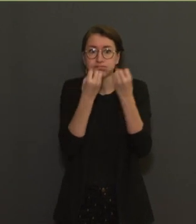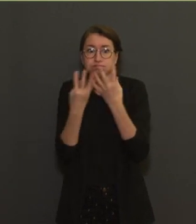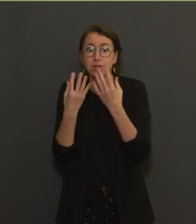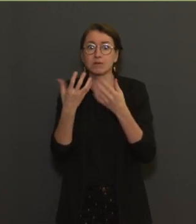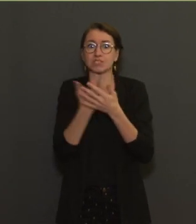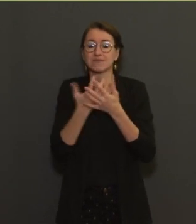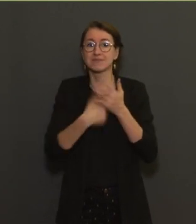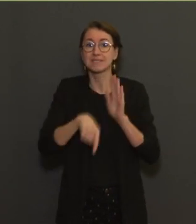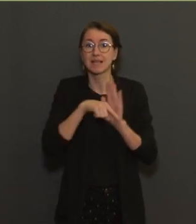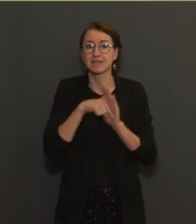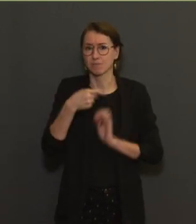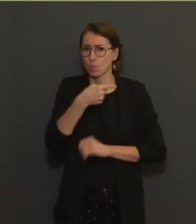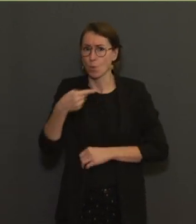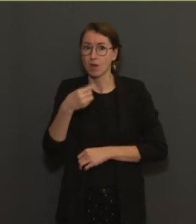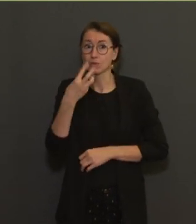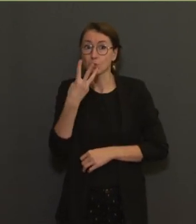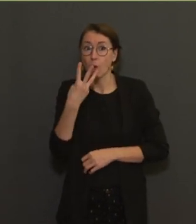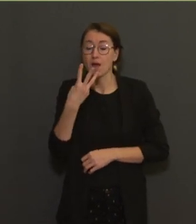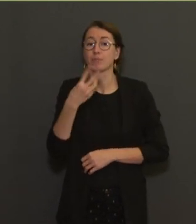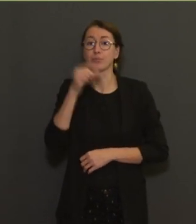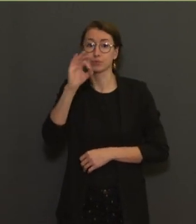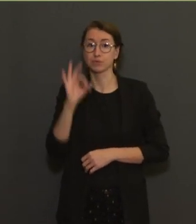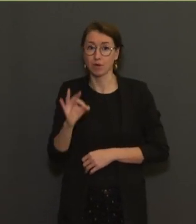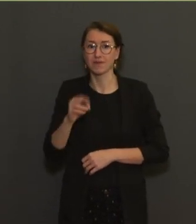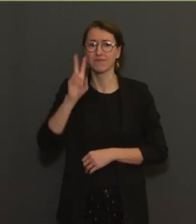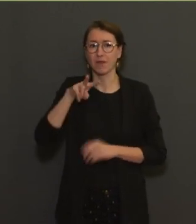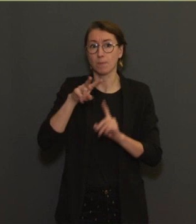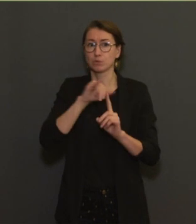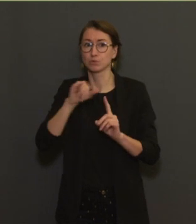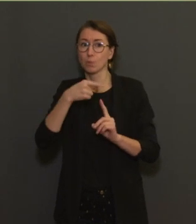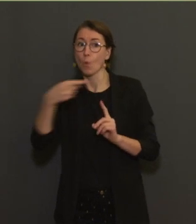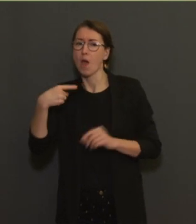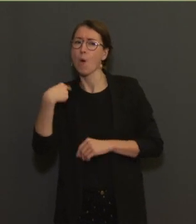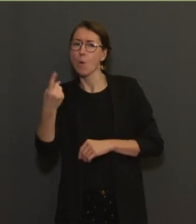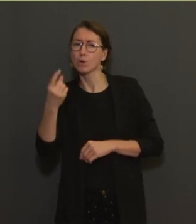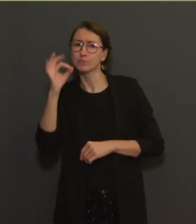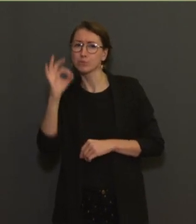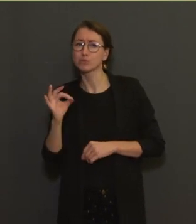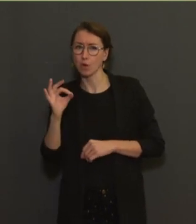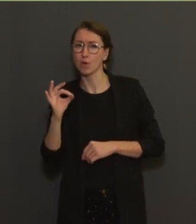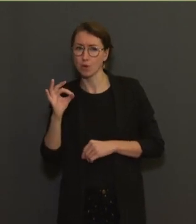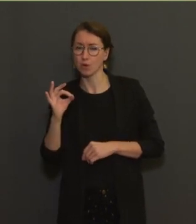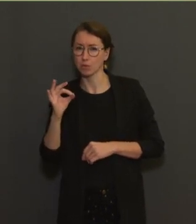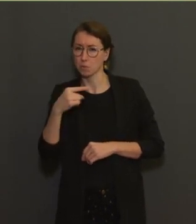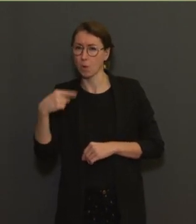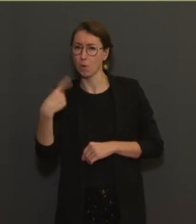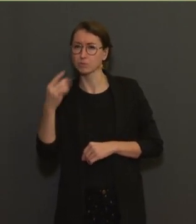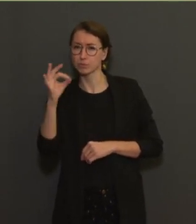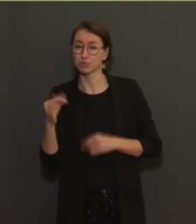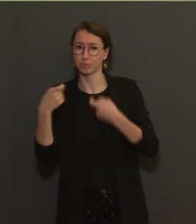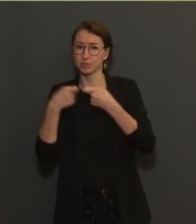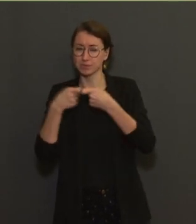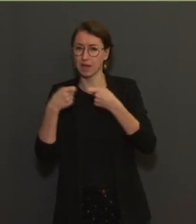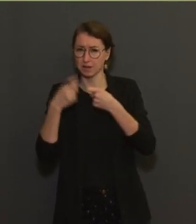Brabant flamand à moins 11% à Bruxelles. Et c'est bien la première fois depuis longtemps qu'on a ce genre de chiffres et